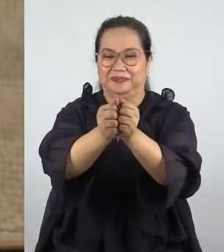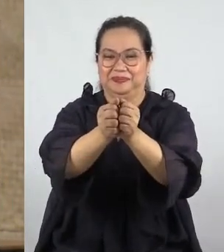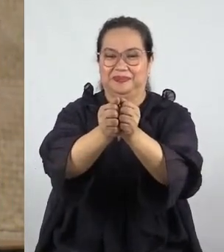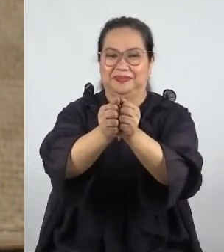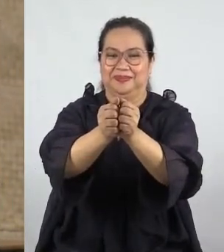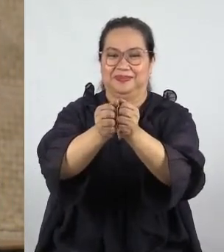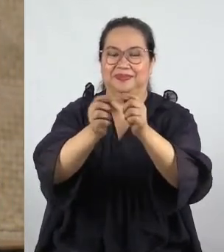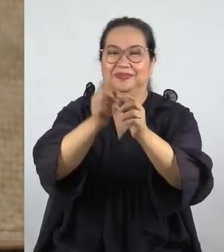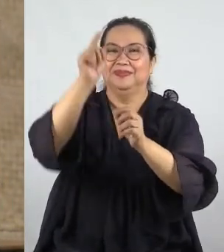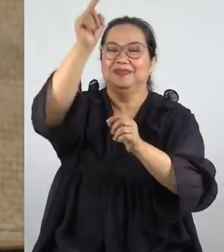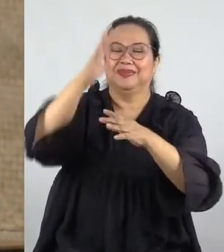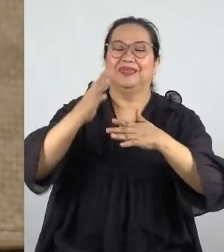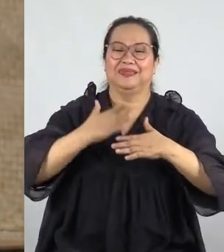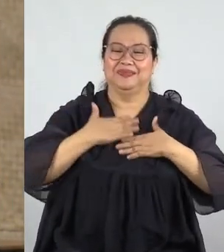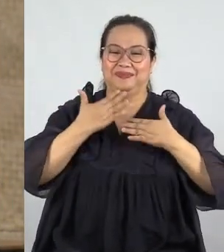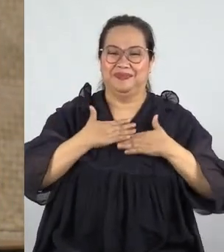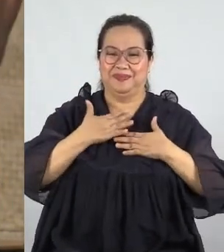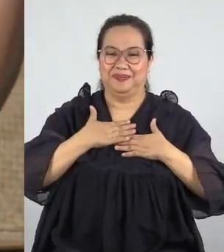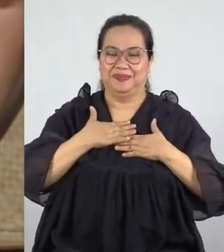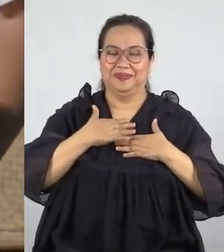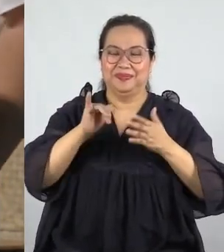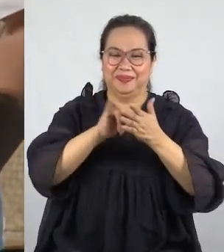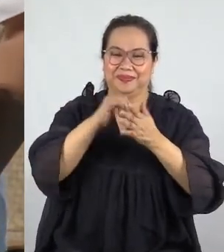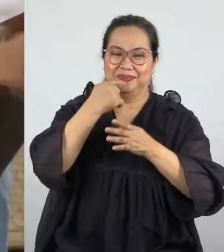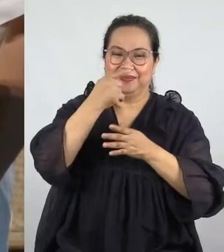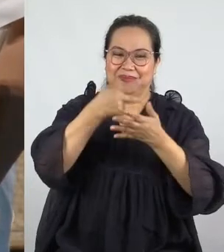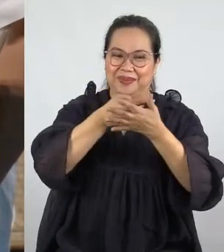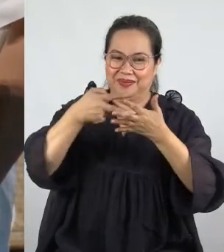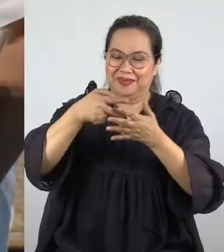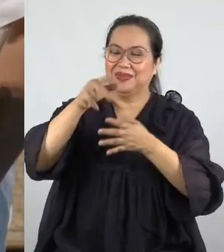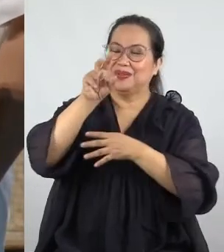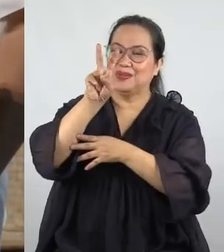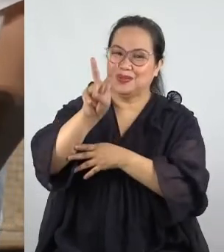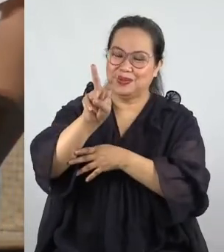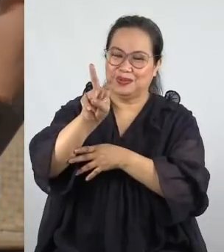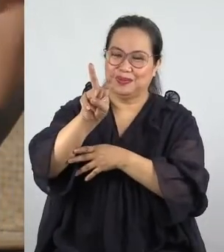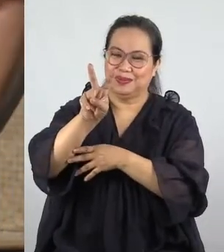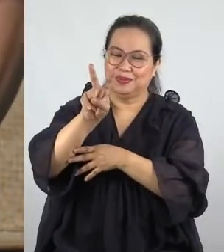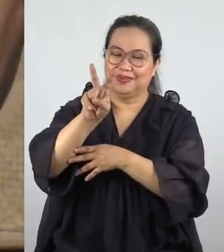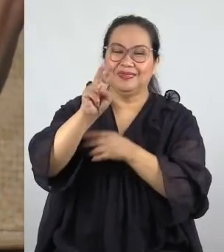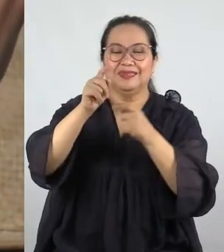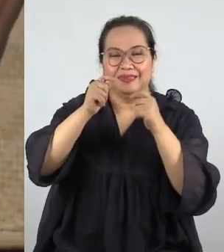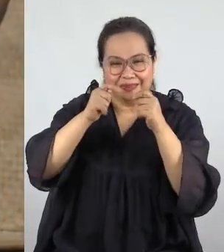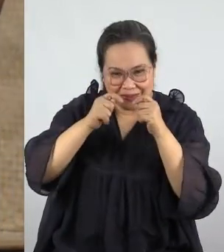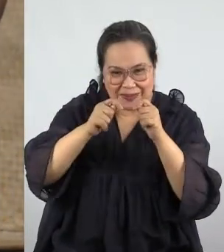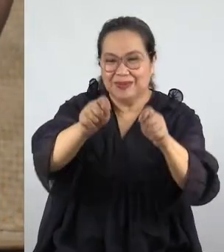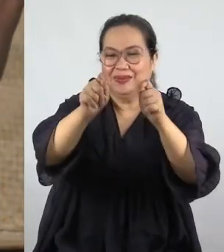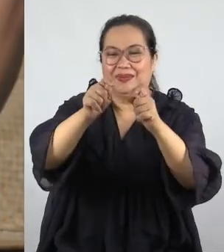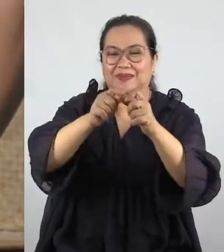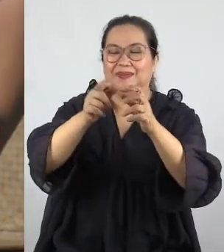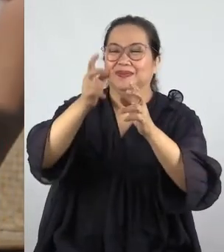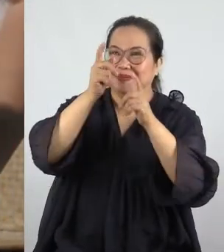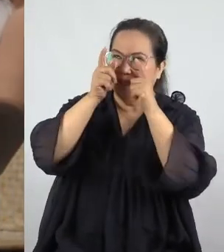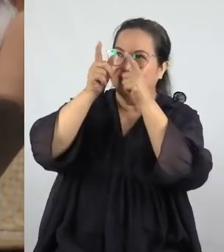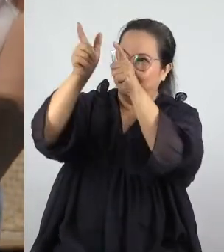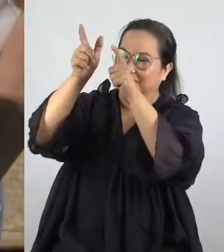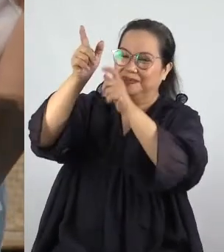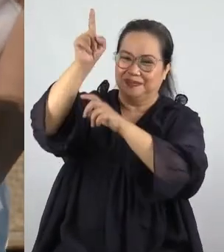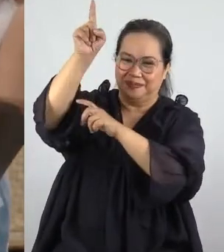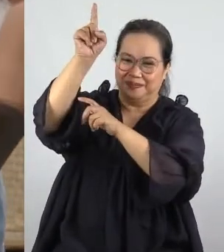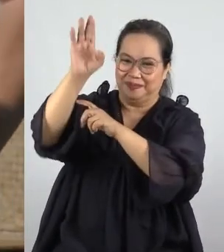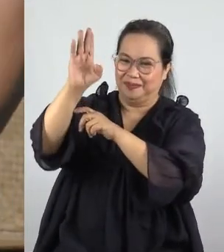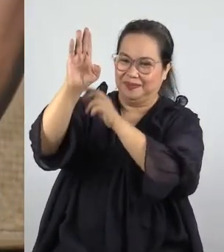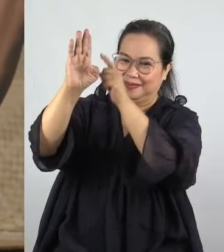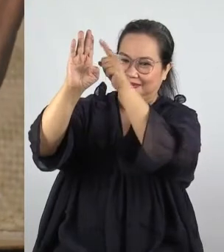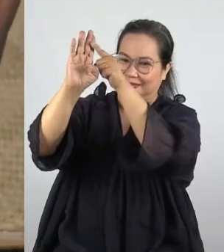kanyang kagalakan. Yun ang sabi ng verse 2. Sabi niya, looking to Jesus,